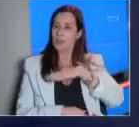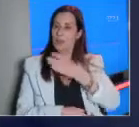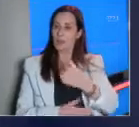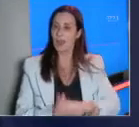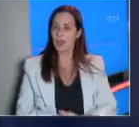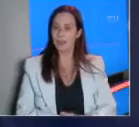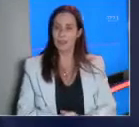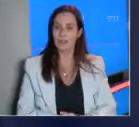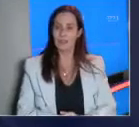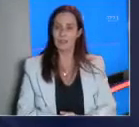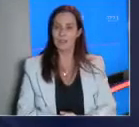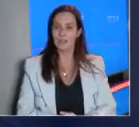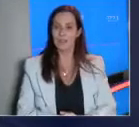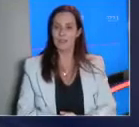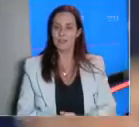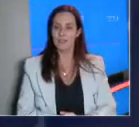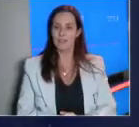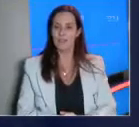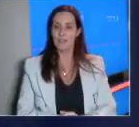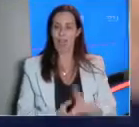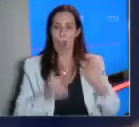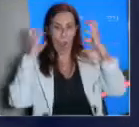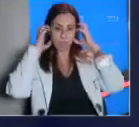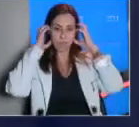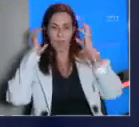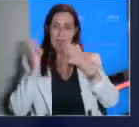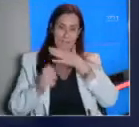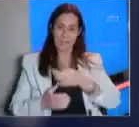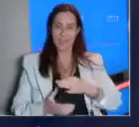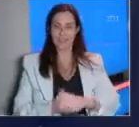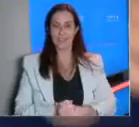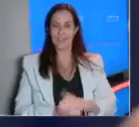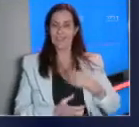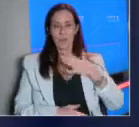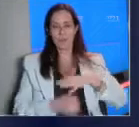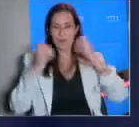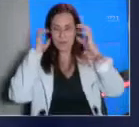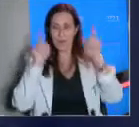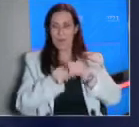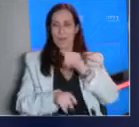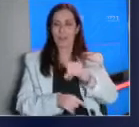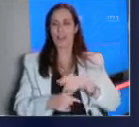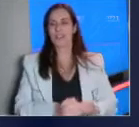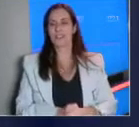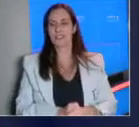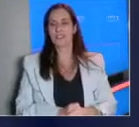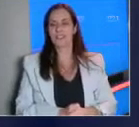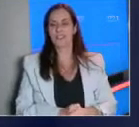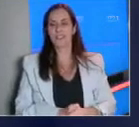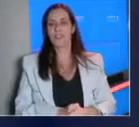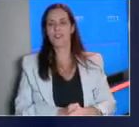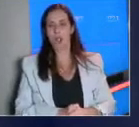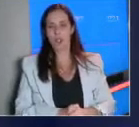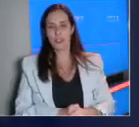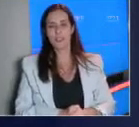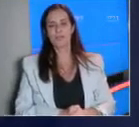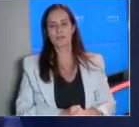שלומך? הלאה, בסדר גמור. איזה אוזניות יפות יש לך. אני גם רוצה אוזניות כמו של יוני. בסדר, יוני.